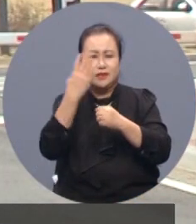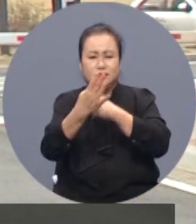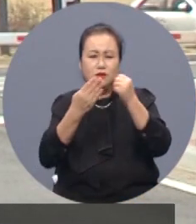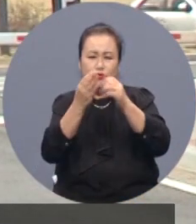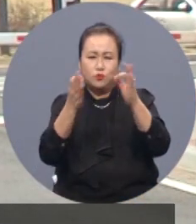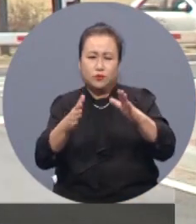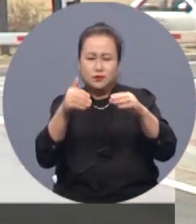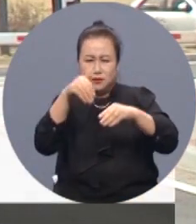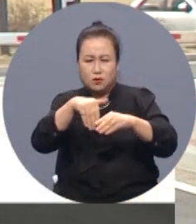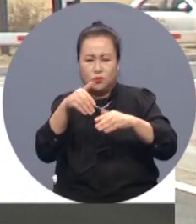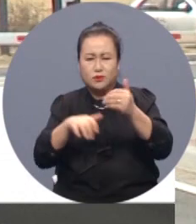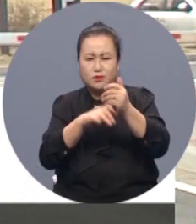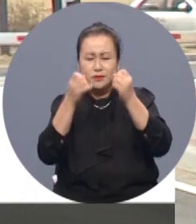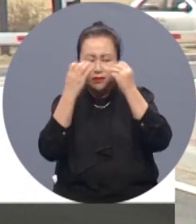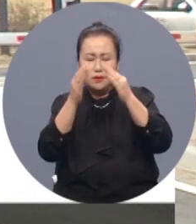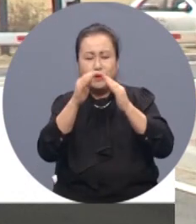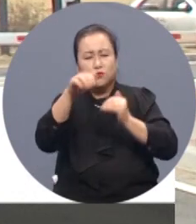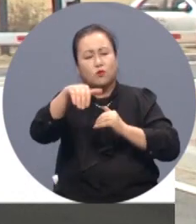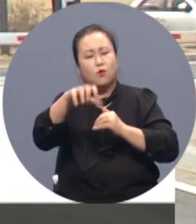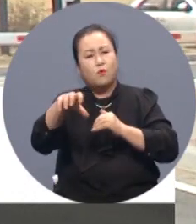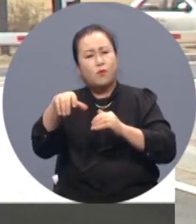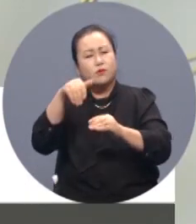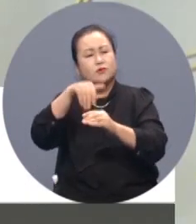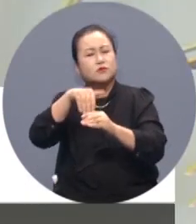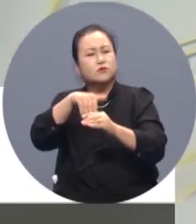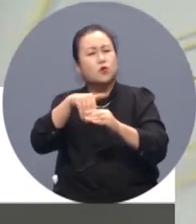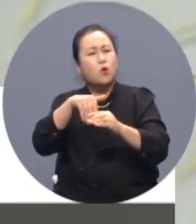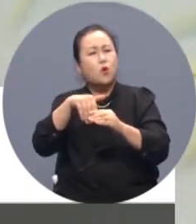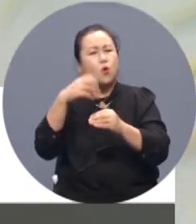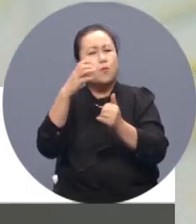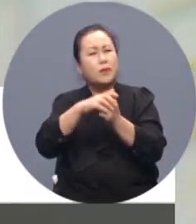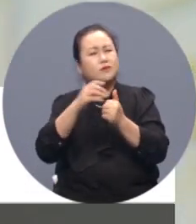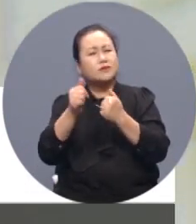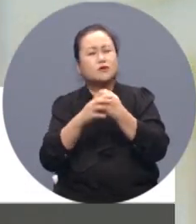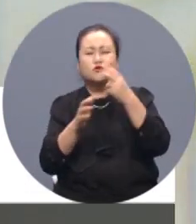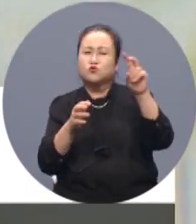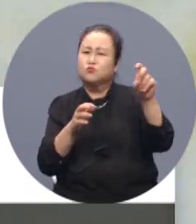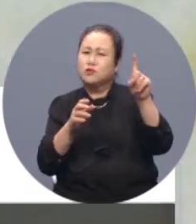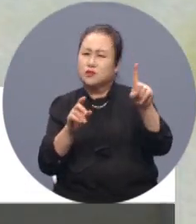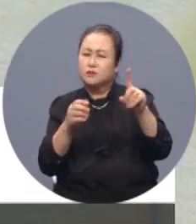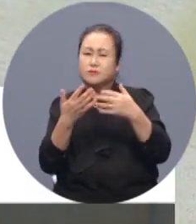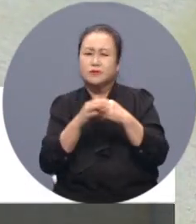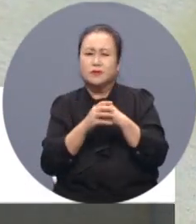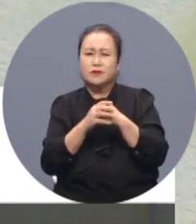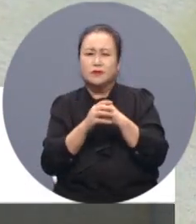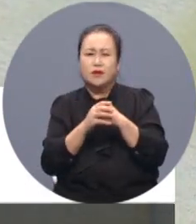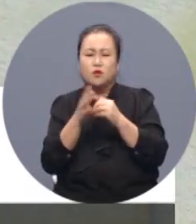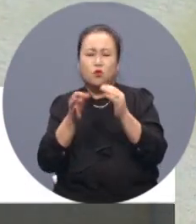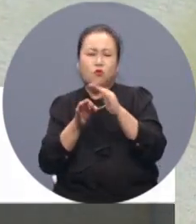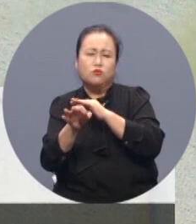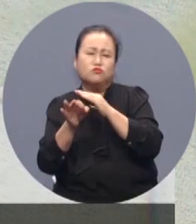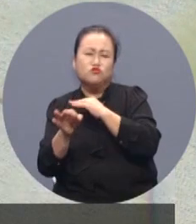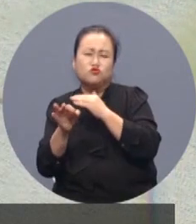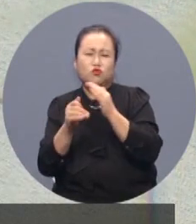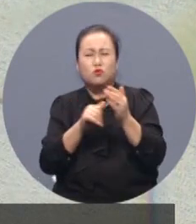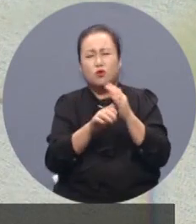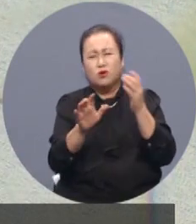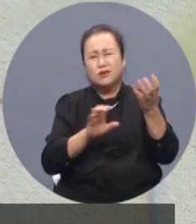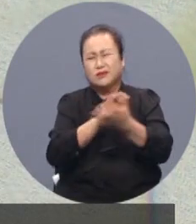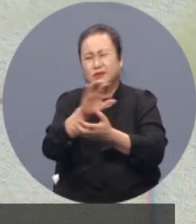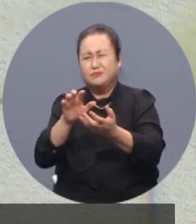4년간 선관위가 새마을금고 성과 선물 맡은 건 단 숨을 한차례 뿐 금권선거 가 횡행하는 이유입니다